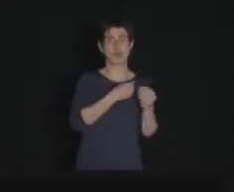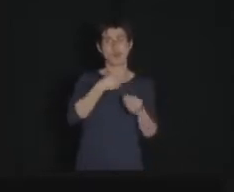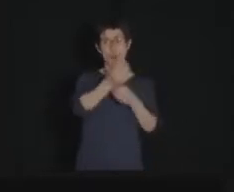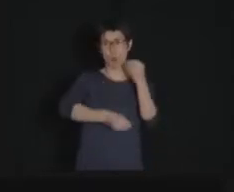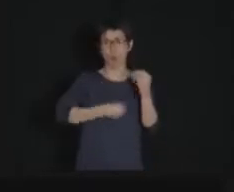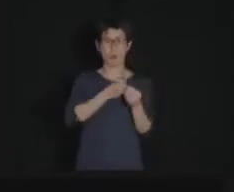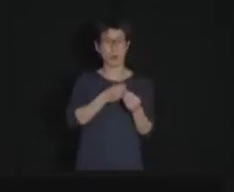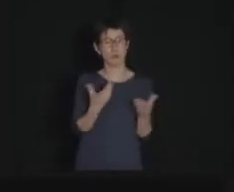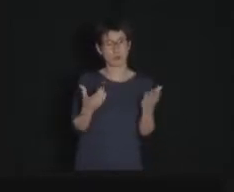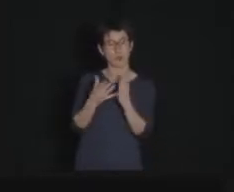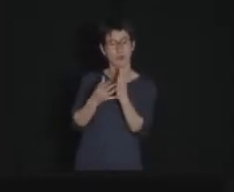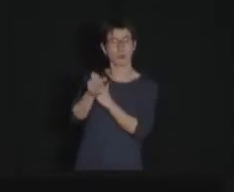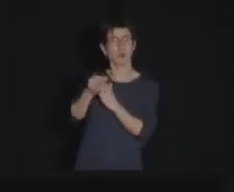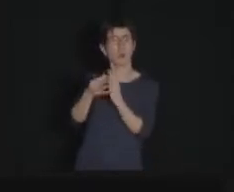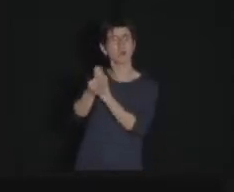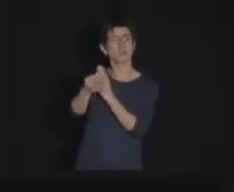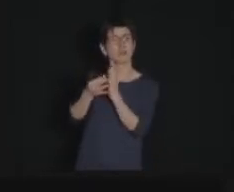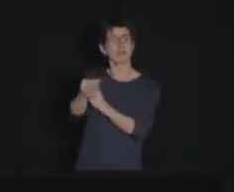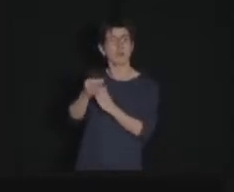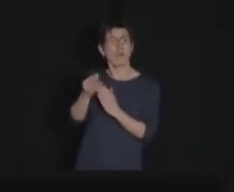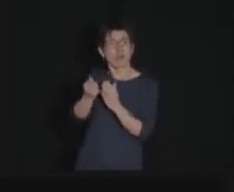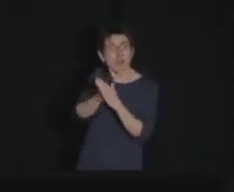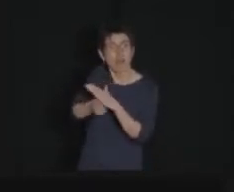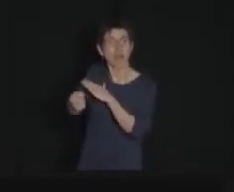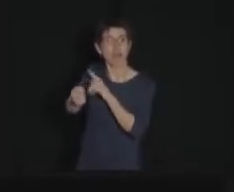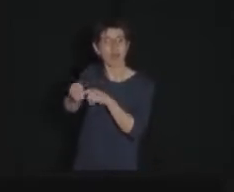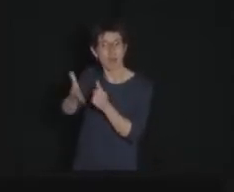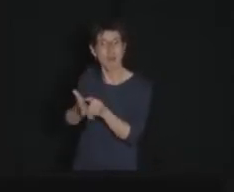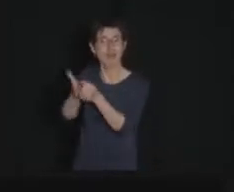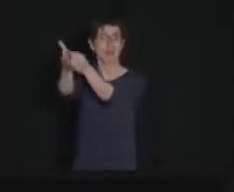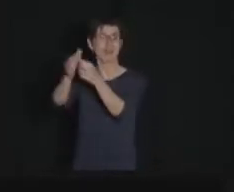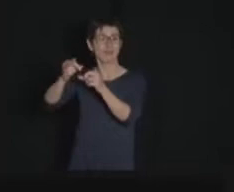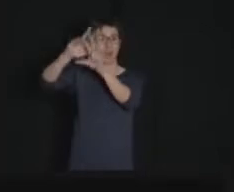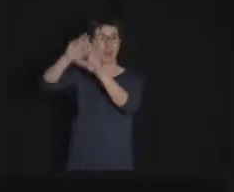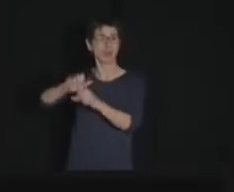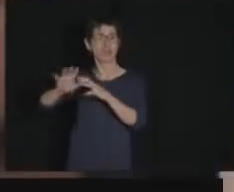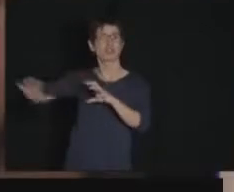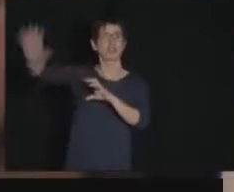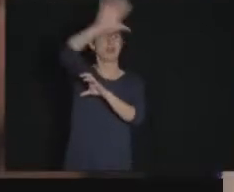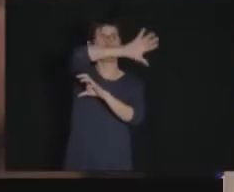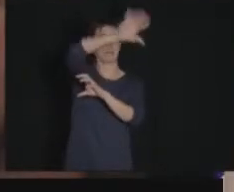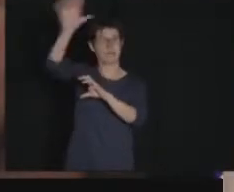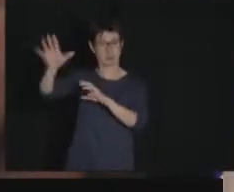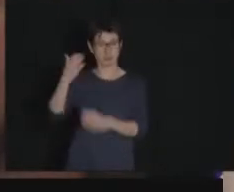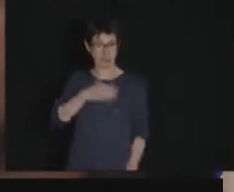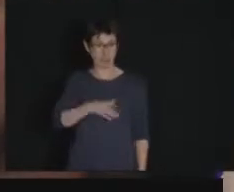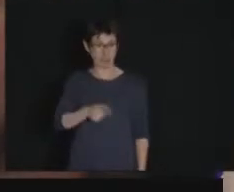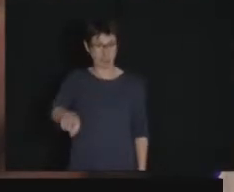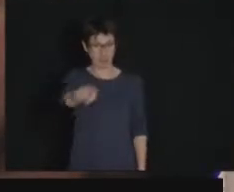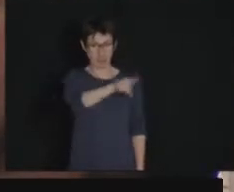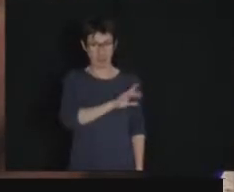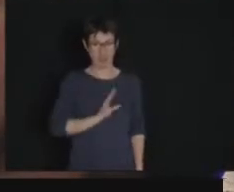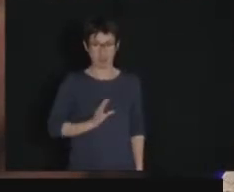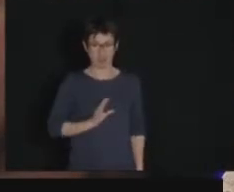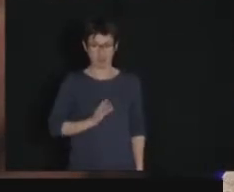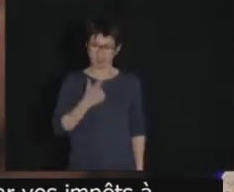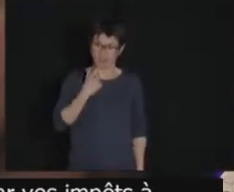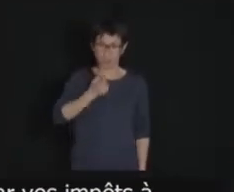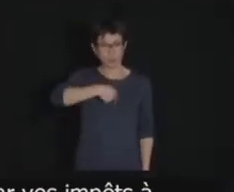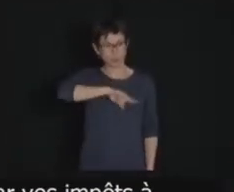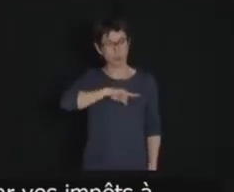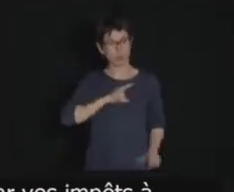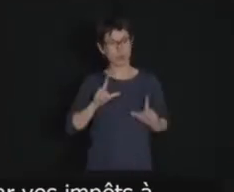C'est vous, les Français. Vous savez, les bons à rien, qui n'ont jamais d'idées, qui ne sont jamais assez flexibles, etc., etc. C'est